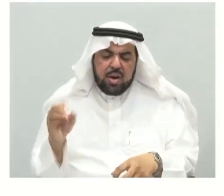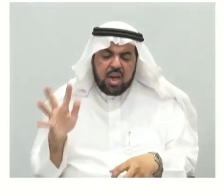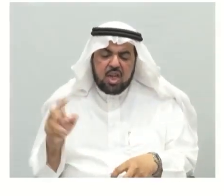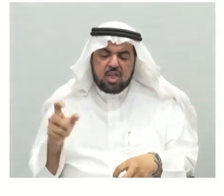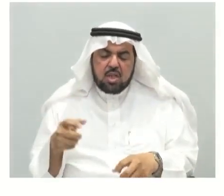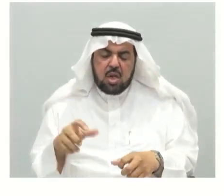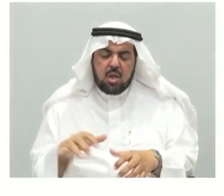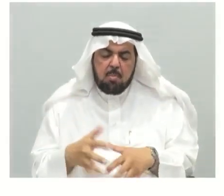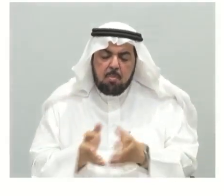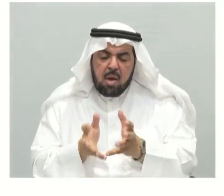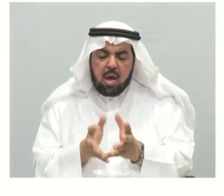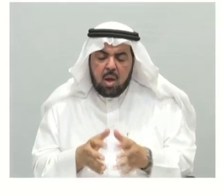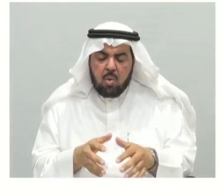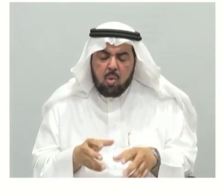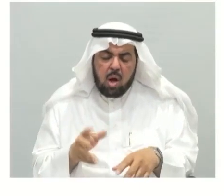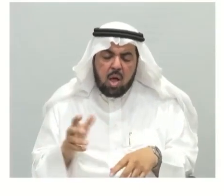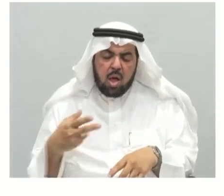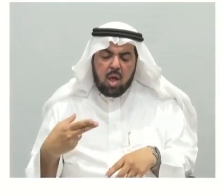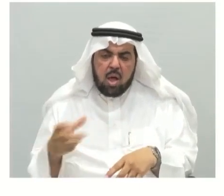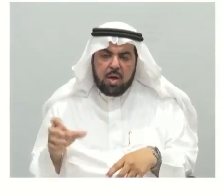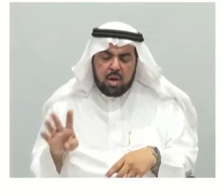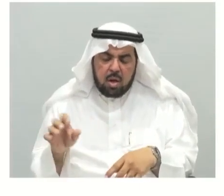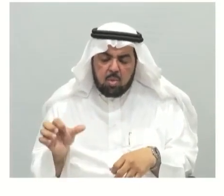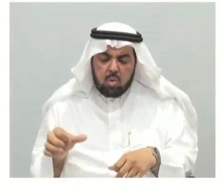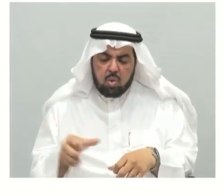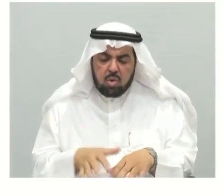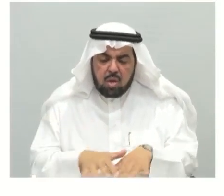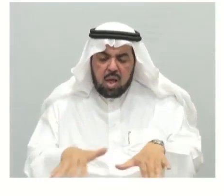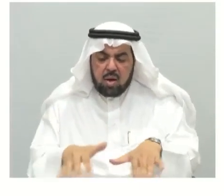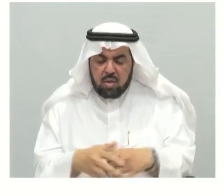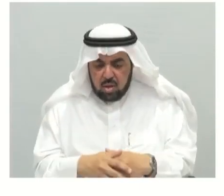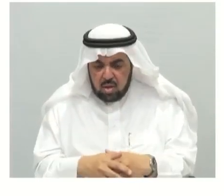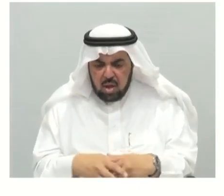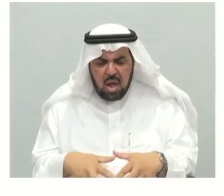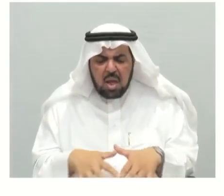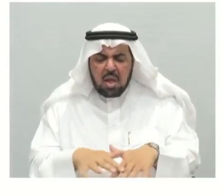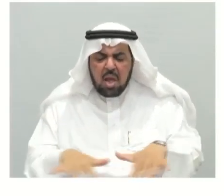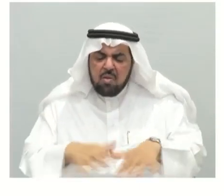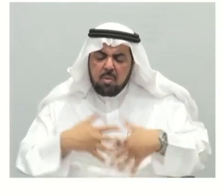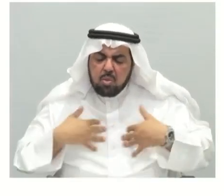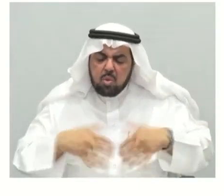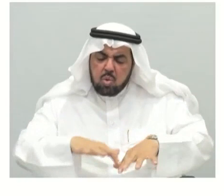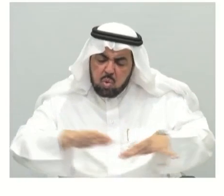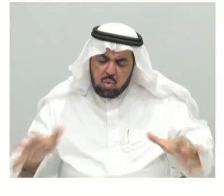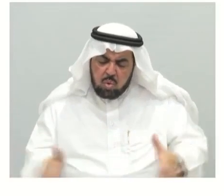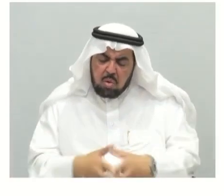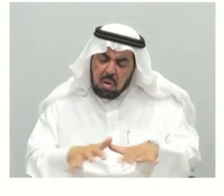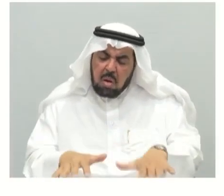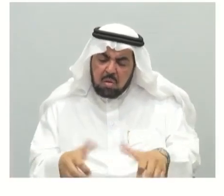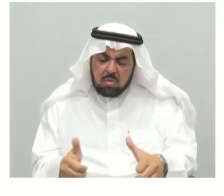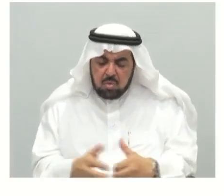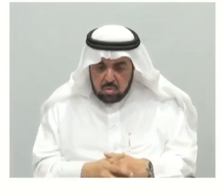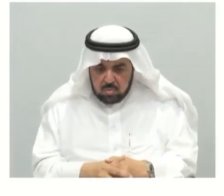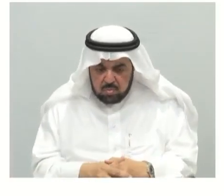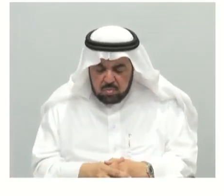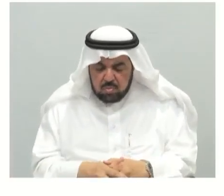وعنكبوت ارضي مبينا كيف تكيف كل منهما في بيئته لديه حيوان قشري يعيش في البيئه المائيه